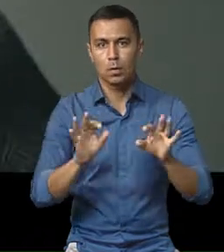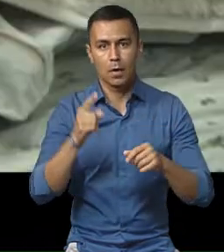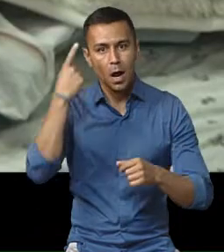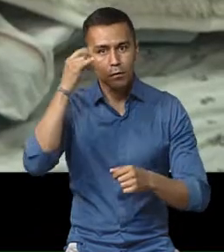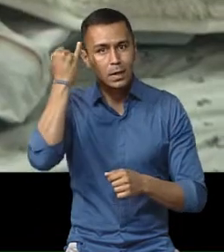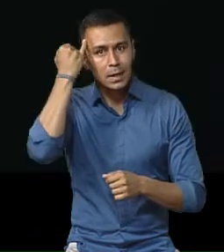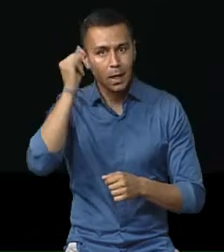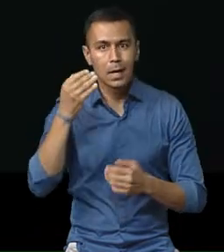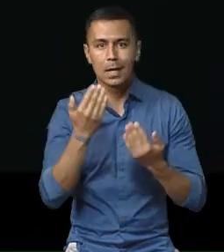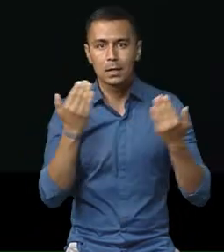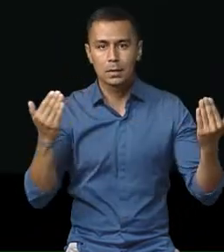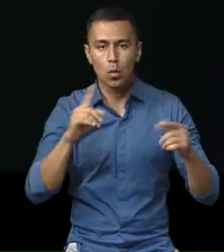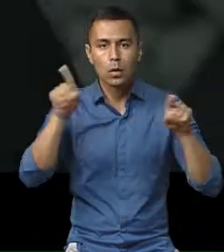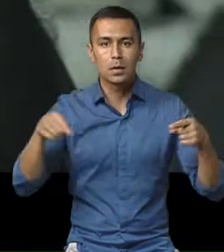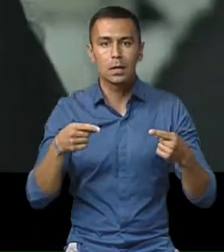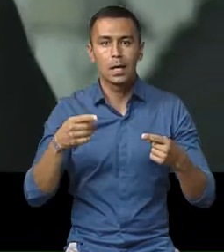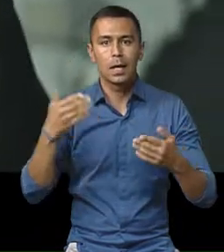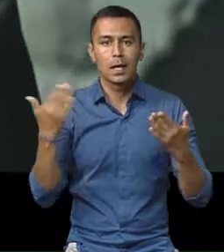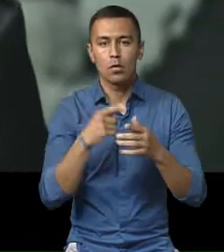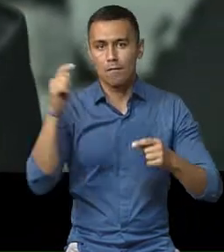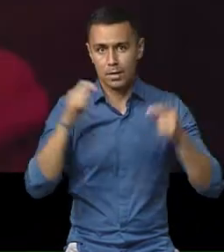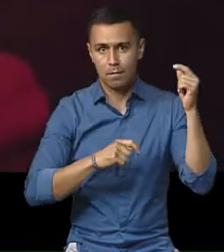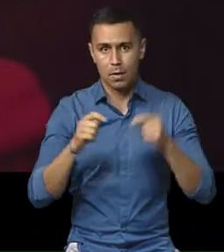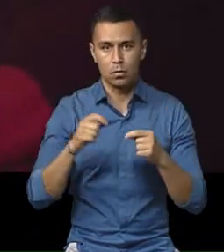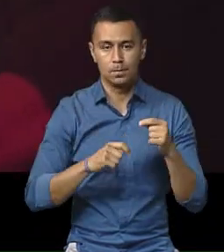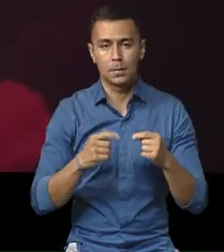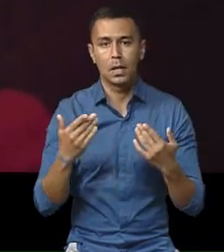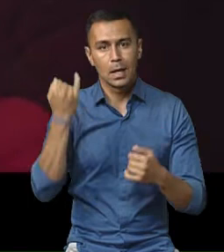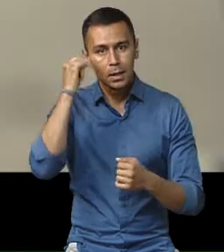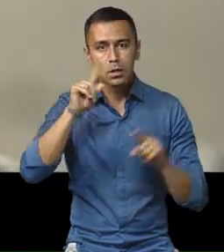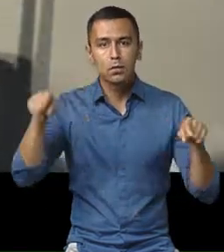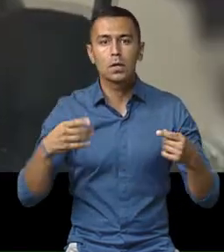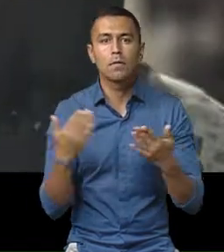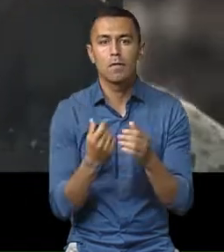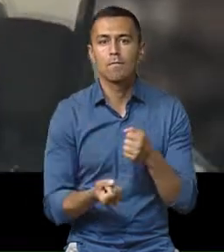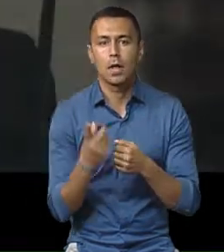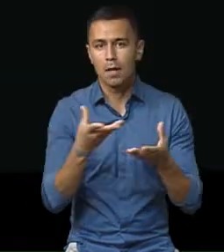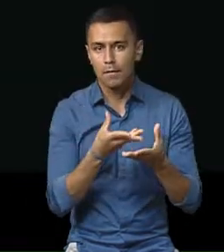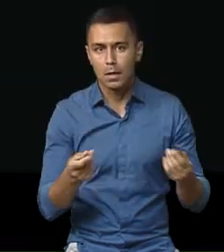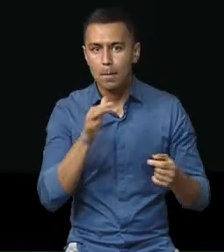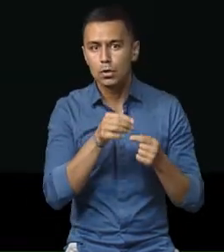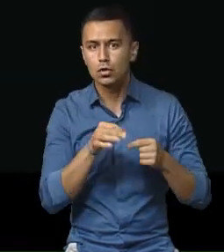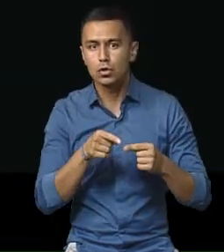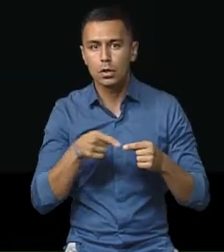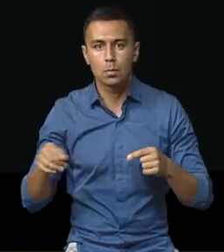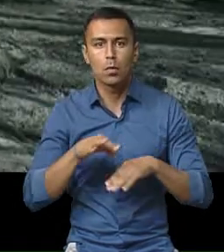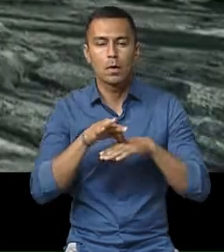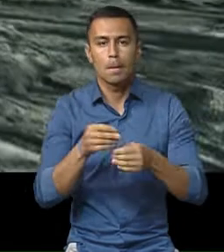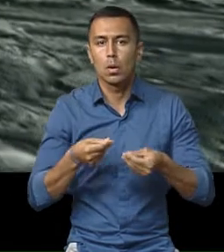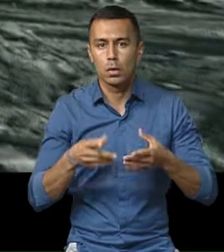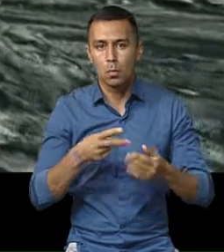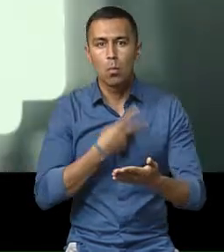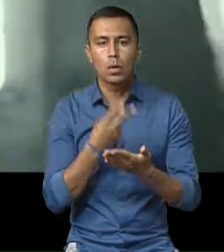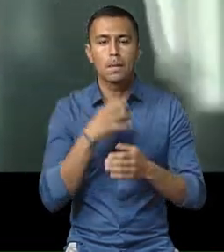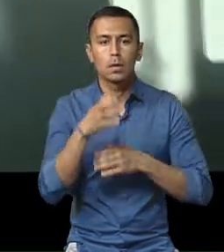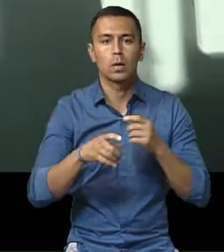ідеї, режисер, організатор кінофестивалю «Бруківка» Андрій Заєць. Ідея створення фільму виникла навесні під час проведення благодійних показів